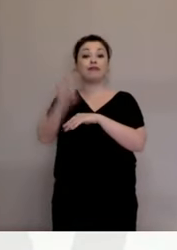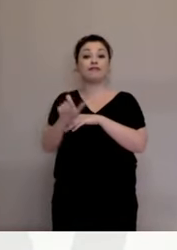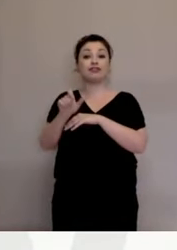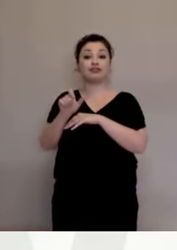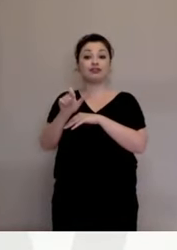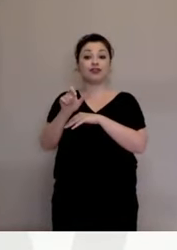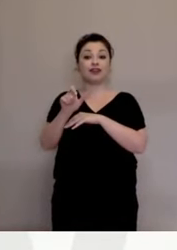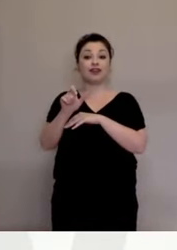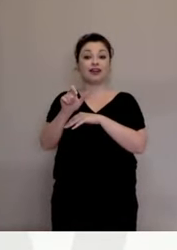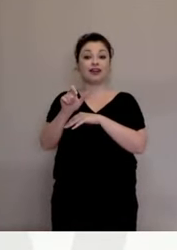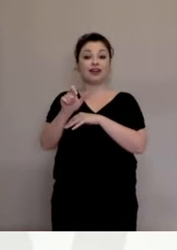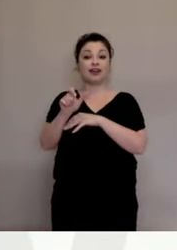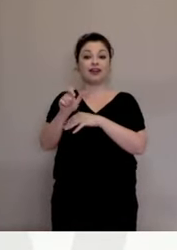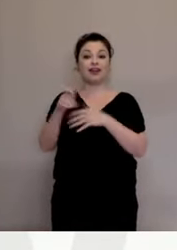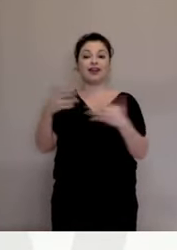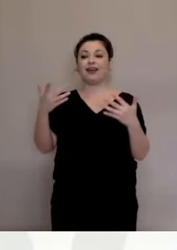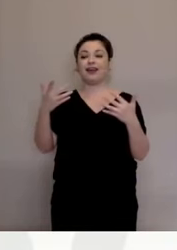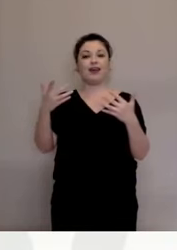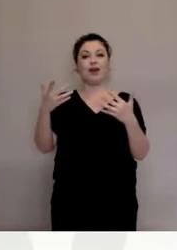sono tantissime.